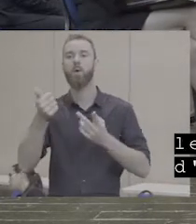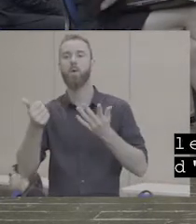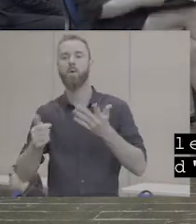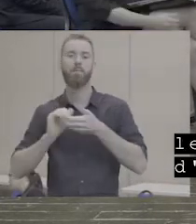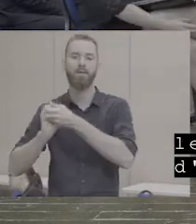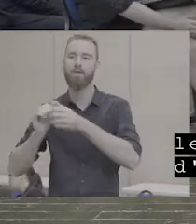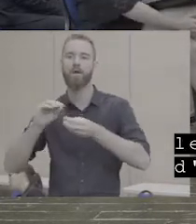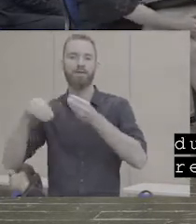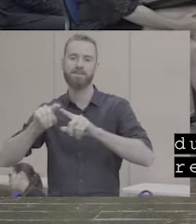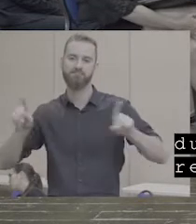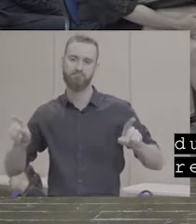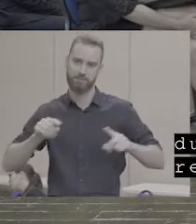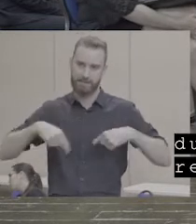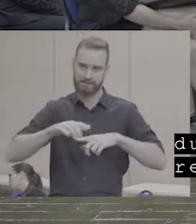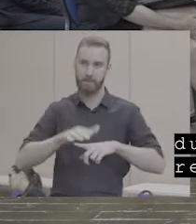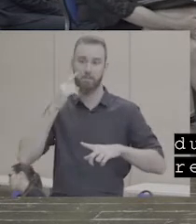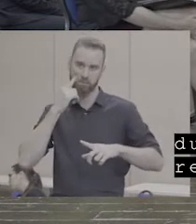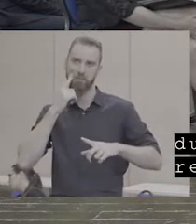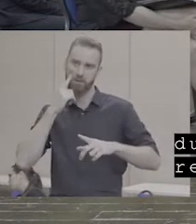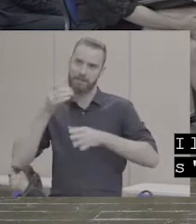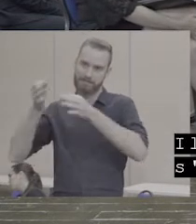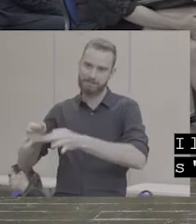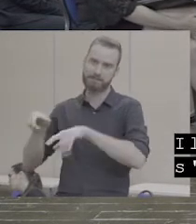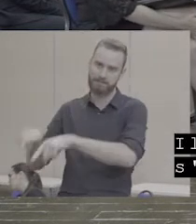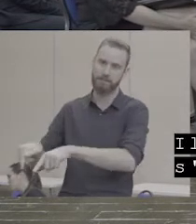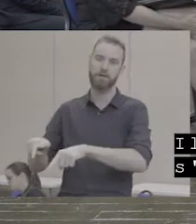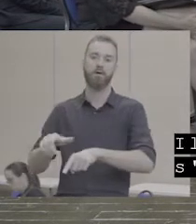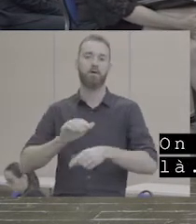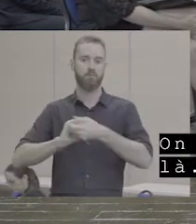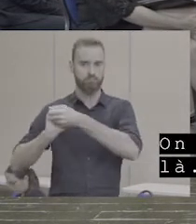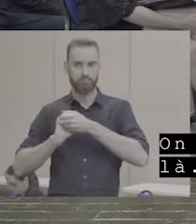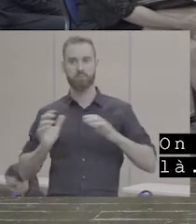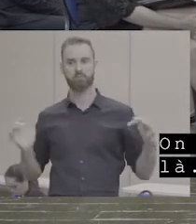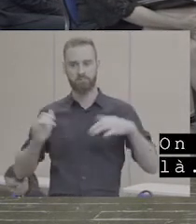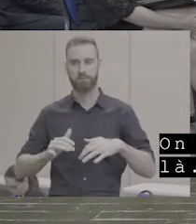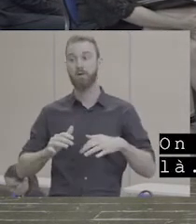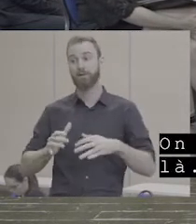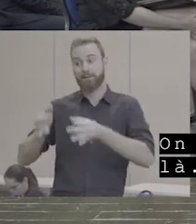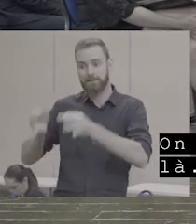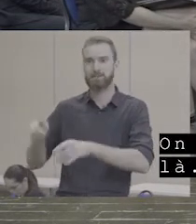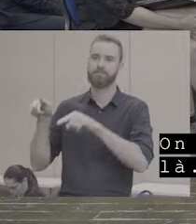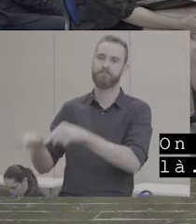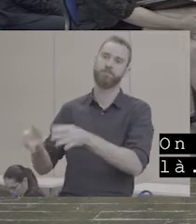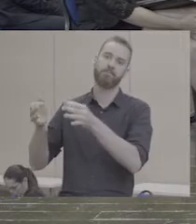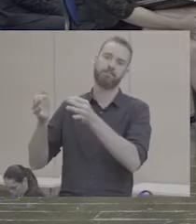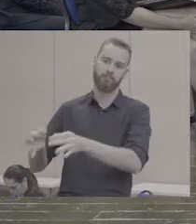partenaires, d'autres organismes du quartier pour les revendiquer. Il y a une mobilisation qui s'est faite, on a peut-être obtenu ce terrain-là.